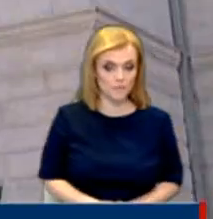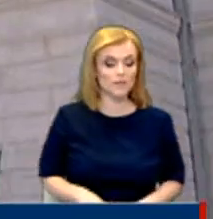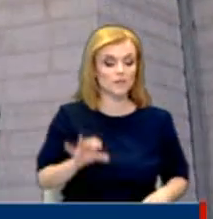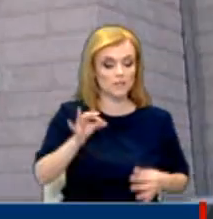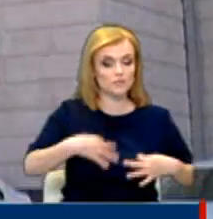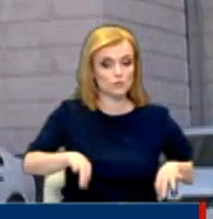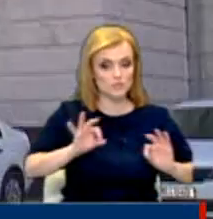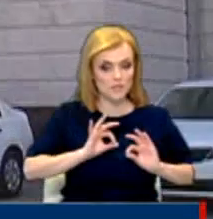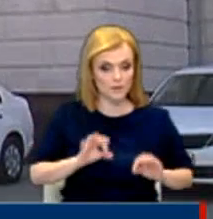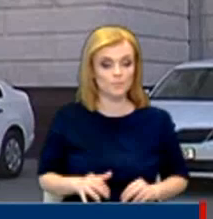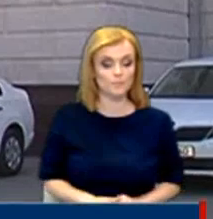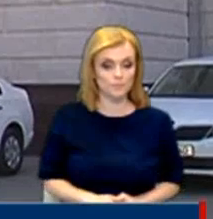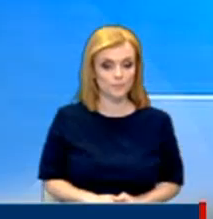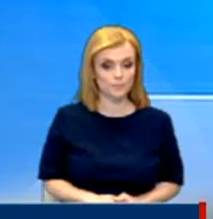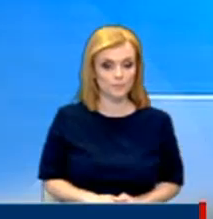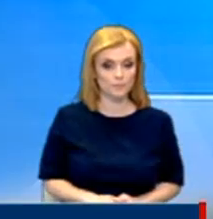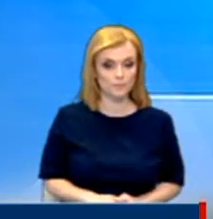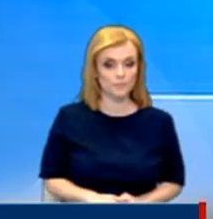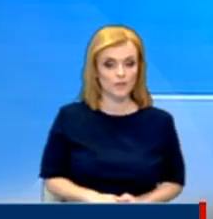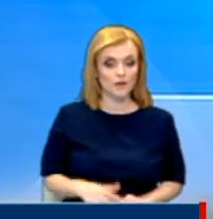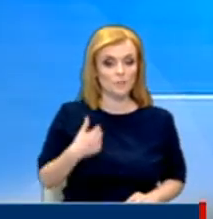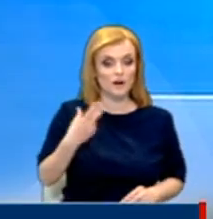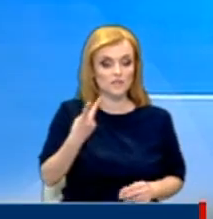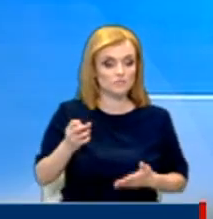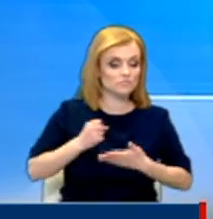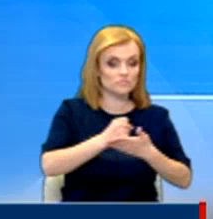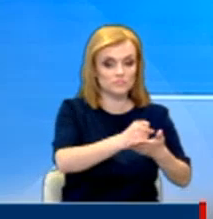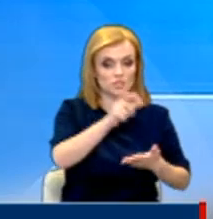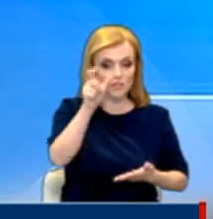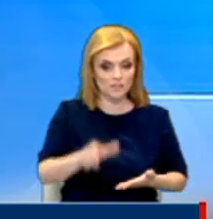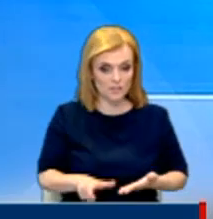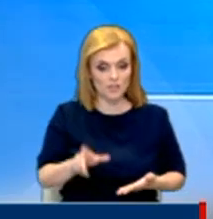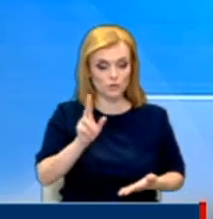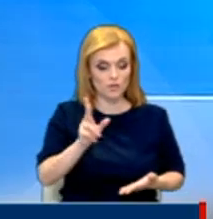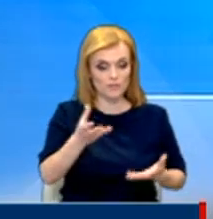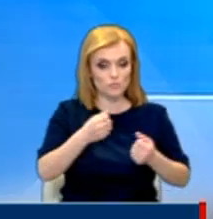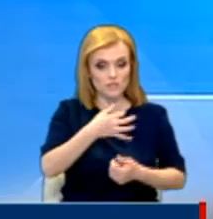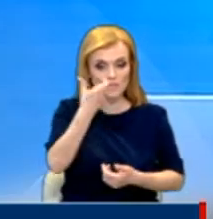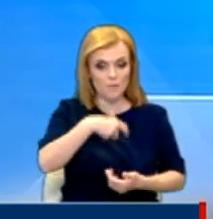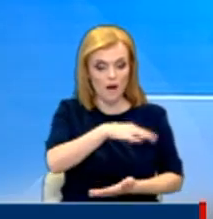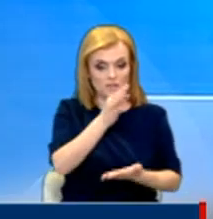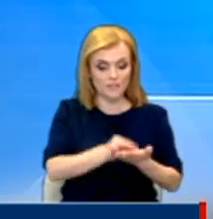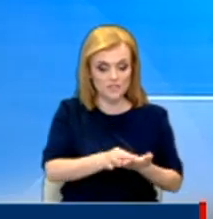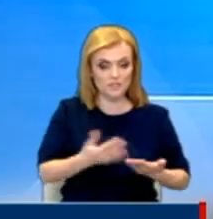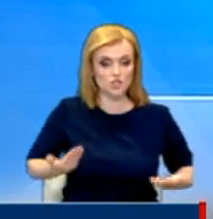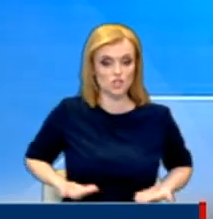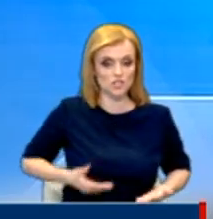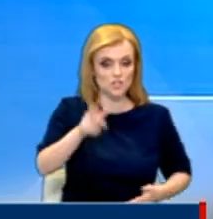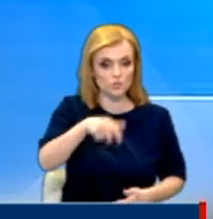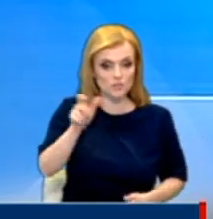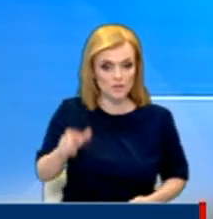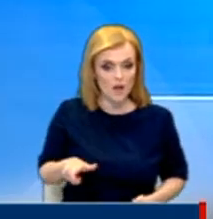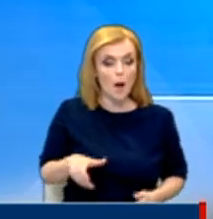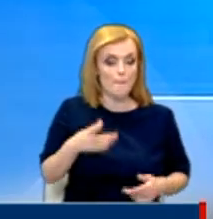justiției care sunt integri, care știu să-și asume responsabilitatea pentru soarta acestei țări. Și tocmai de aia am decis că este cazul